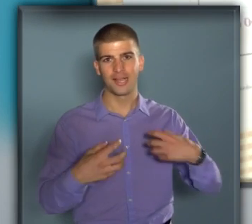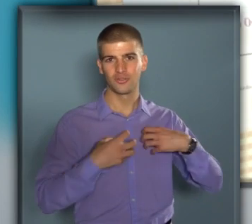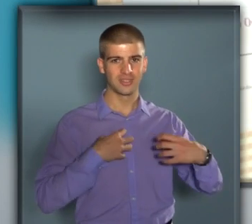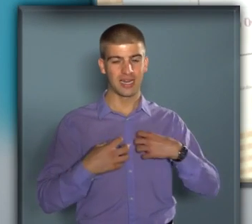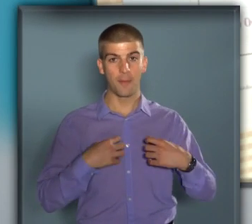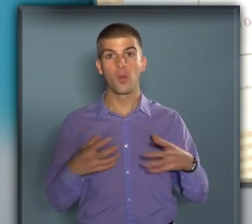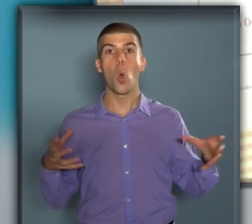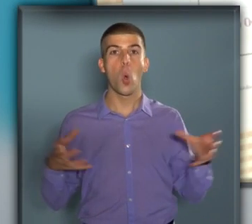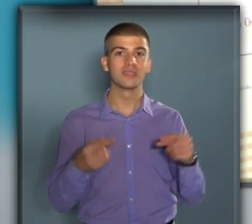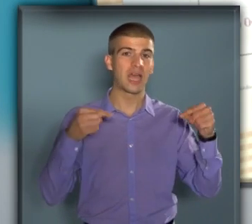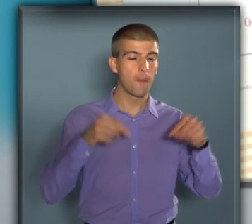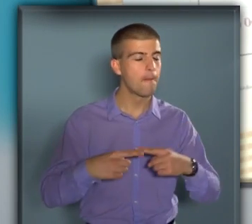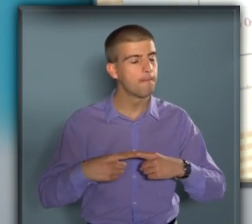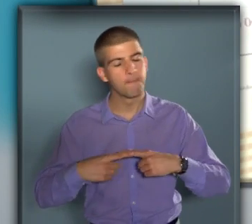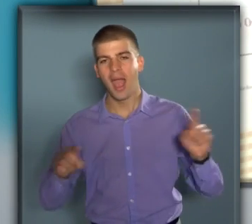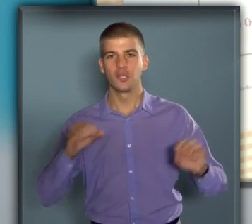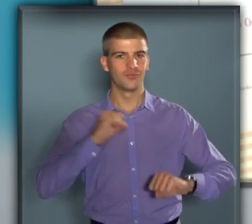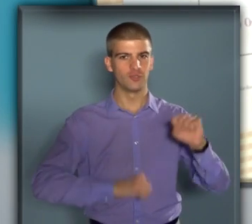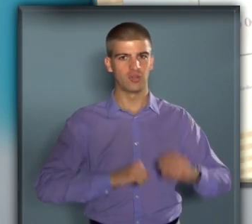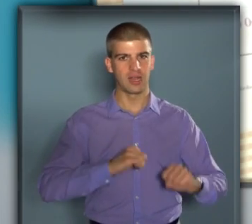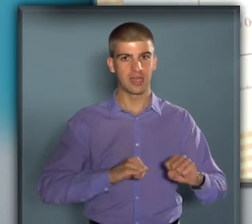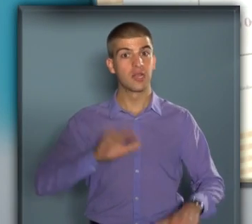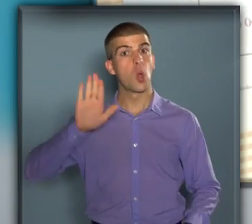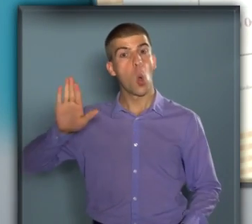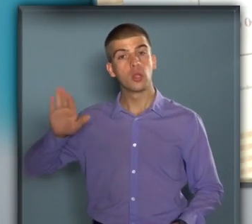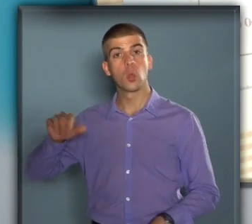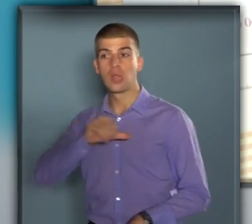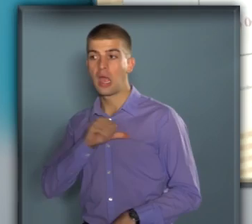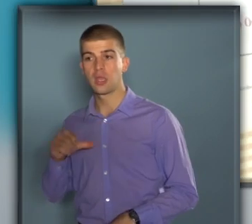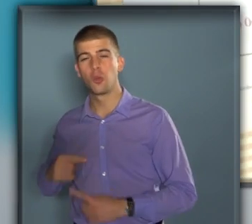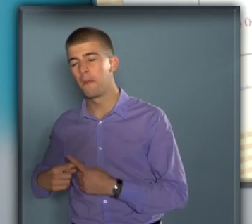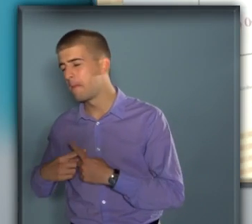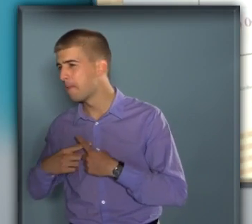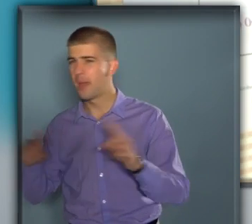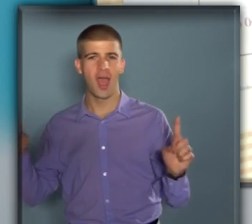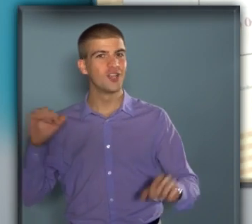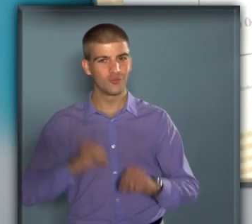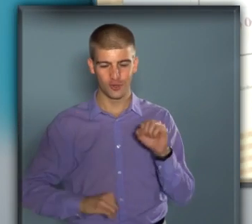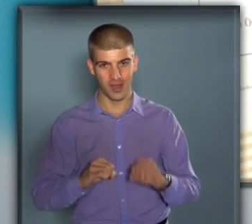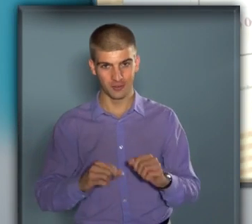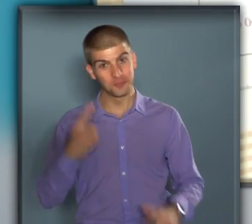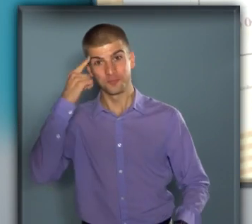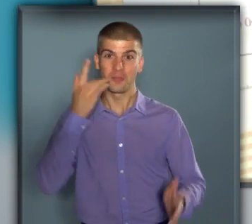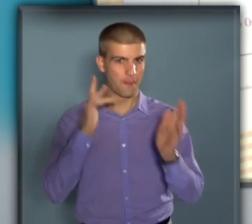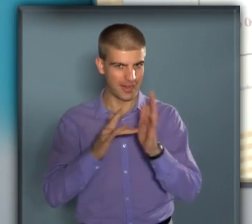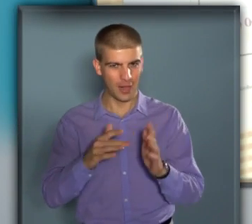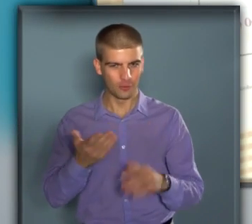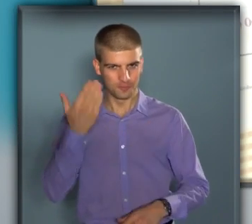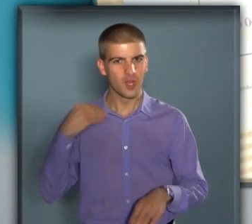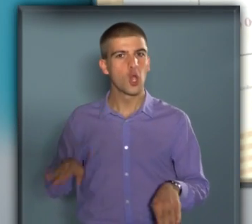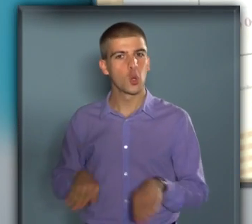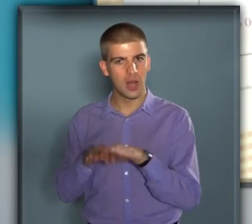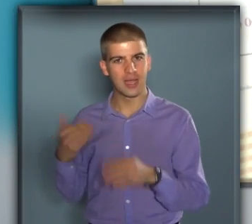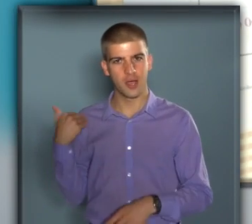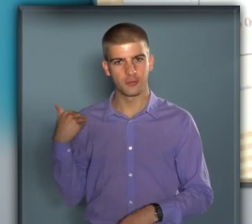egy osztályközösségben, egész más, mint amikor egyedül vannak otthon. Eszembe is jut, hogy egyszer azt mondta egy kollégám,